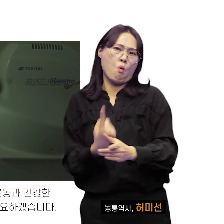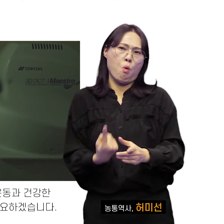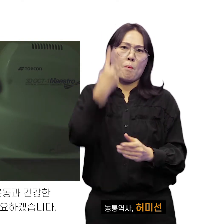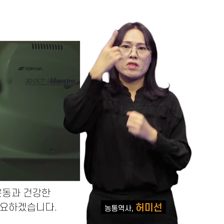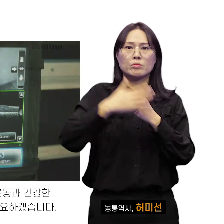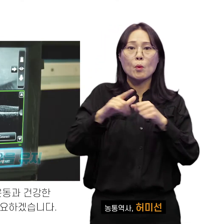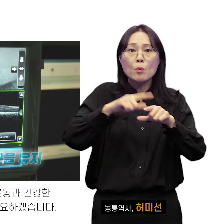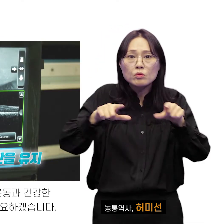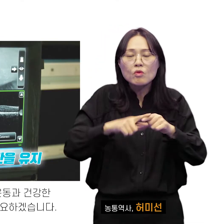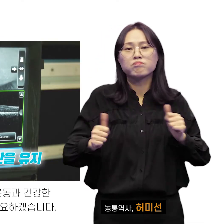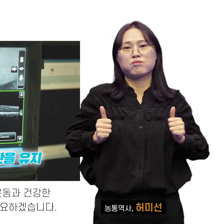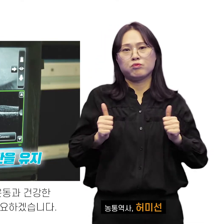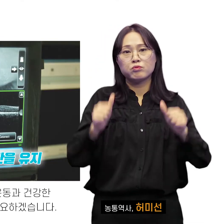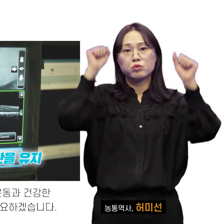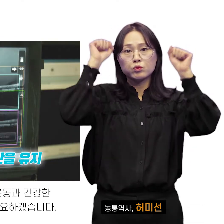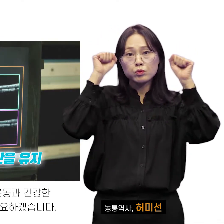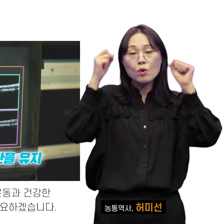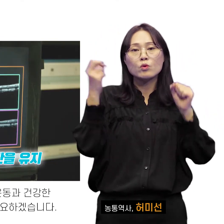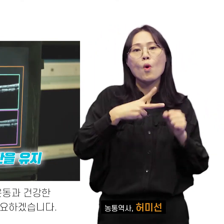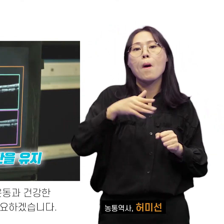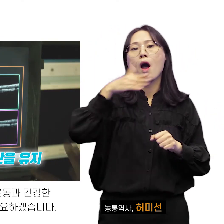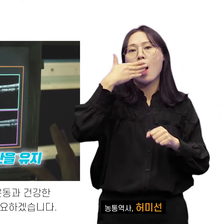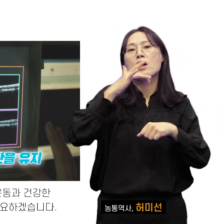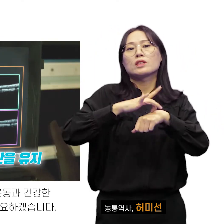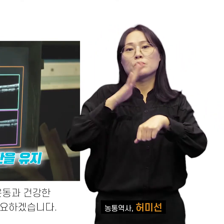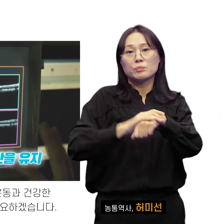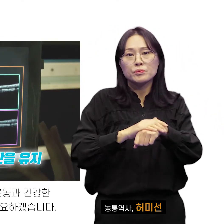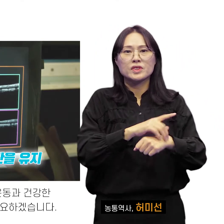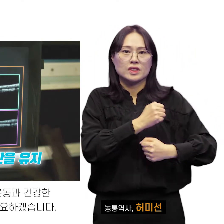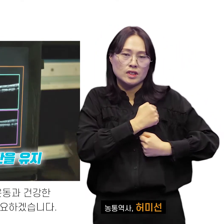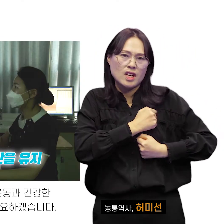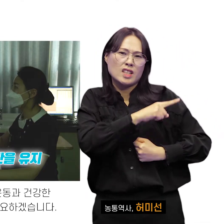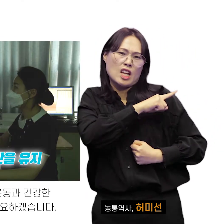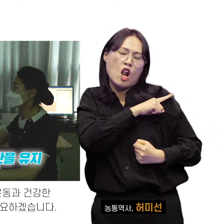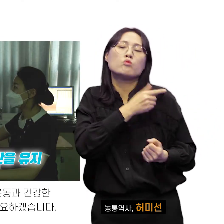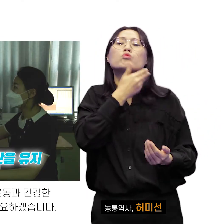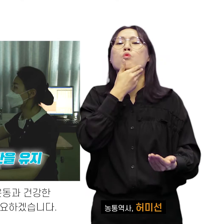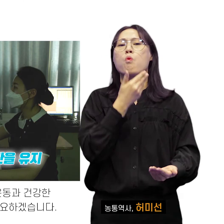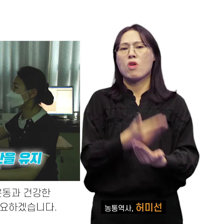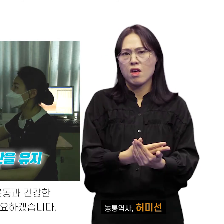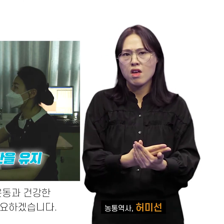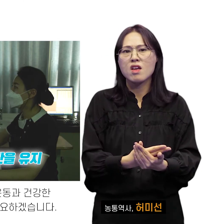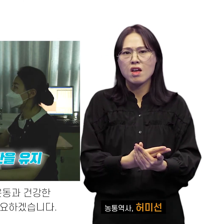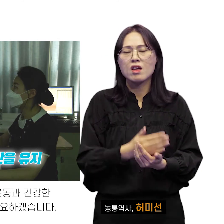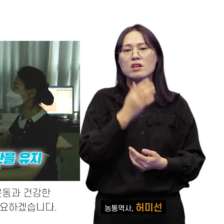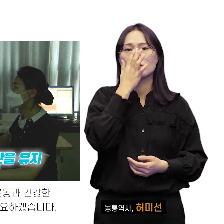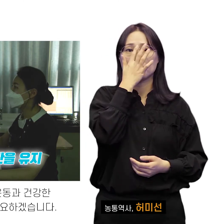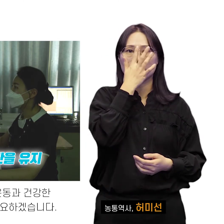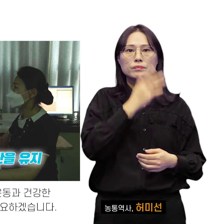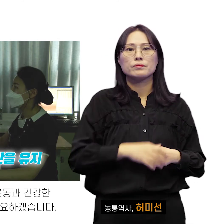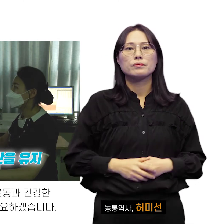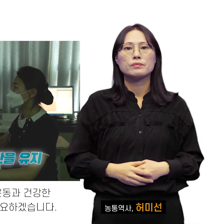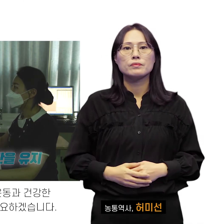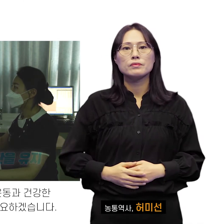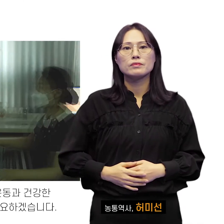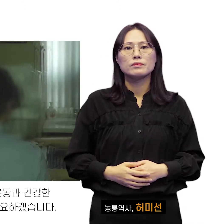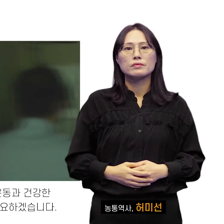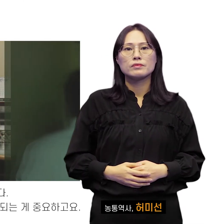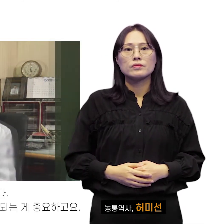높기에 평소 꾸준한 운동과 건강한 식습관을 유지하는 것이 무엇보다 중요하겠습니다.